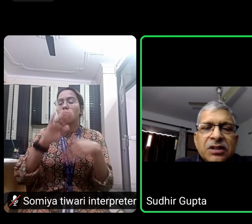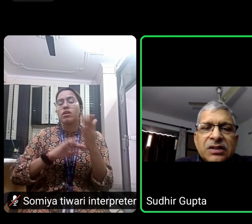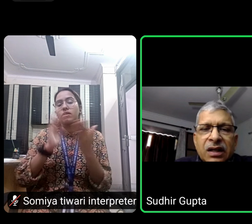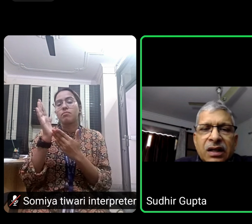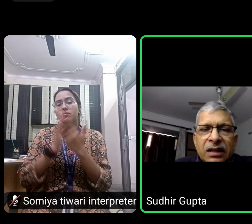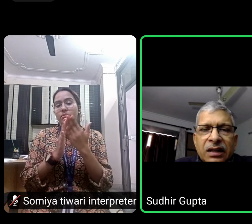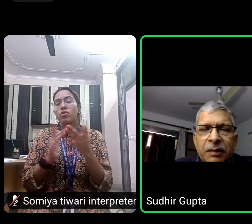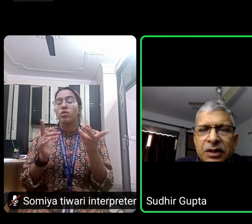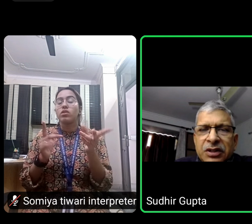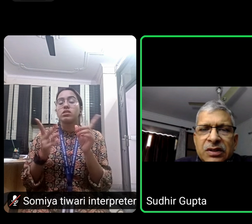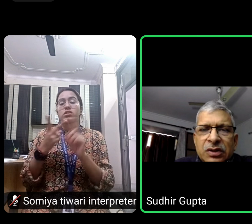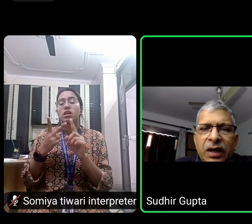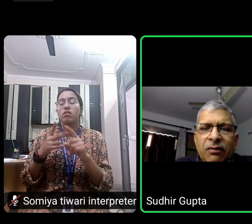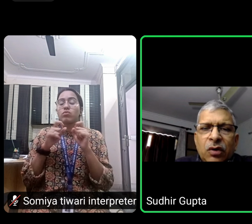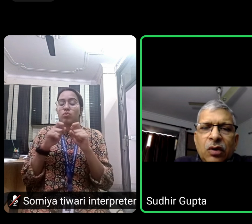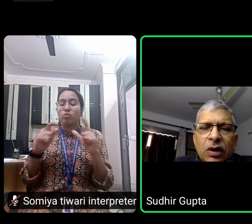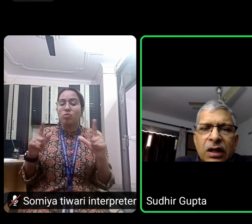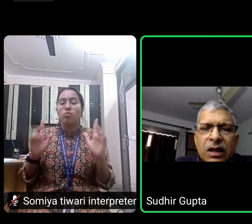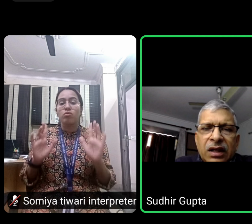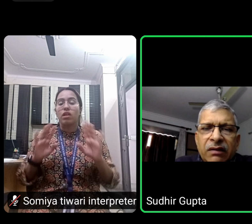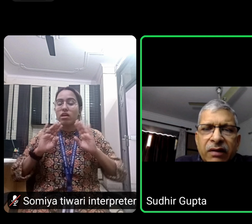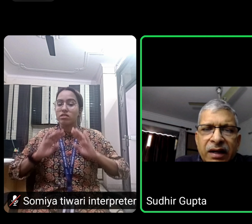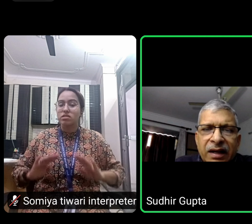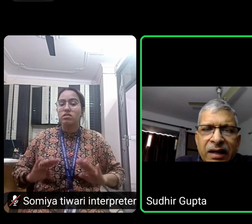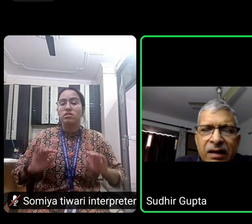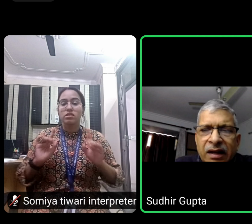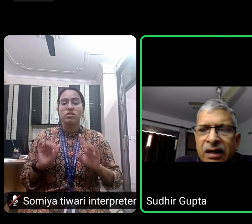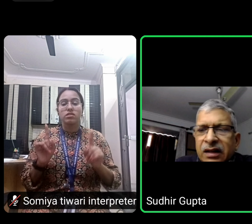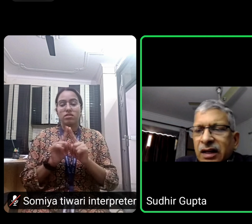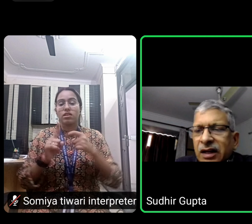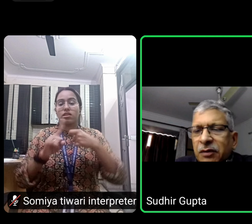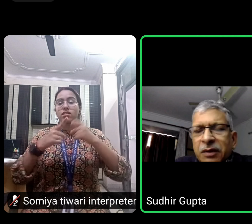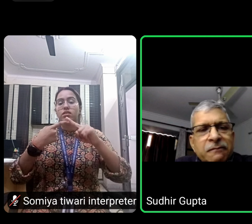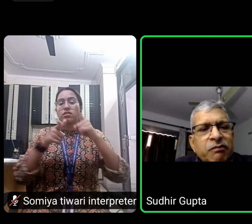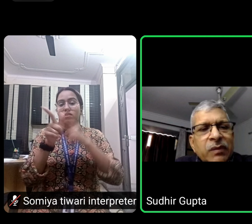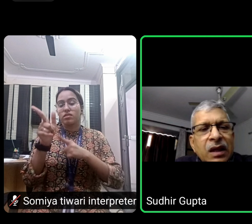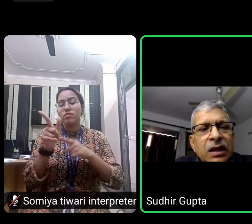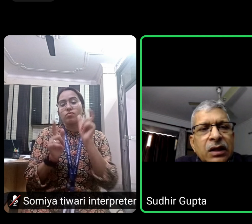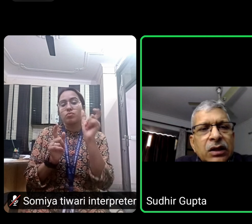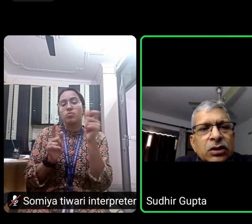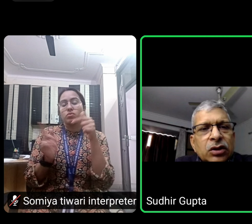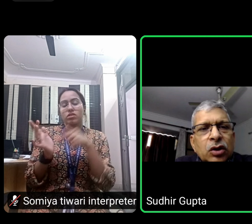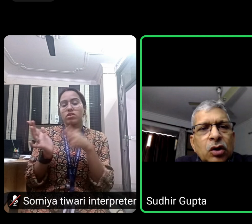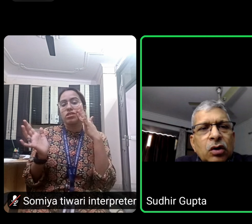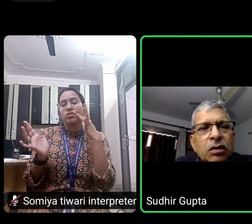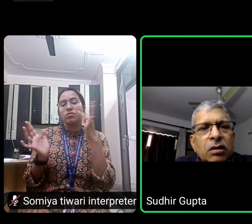कि पेशेंस रखें, आई थिंक पेशेंस जो है हाँ वो की वर्ड है यहाँ थेरेपी में। तो